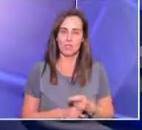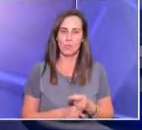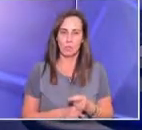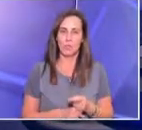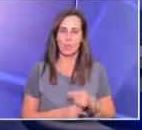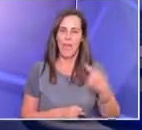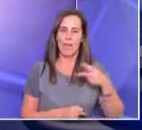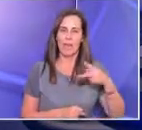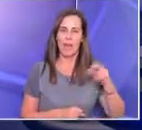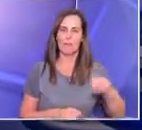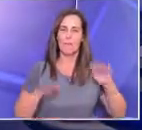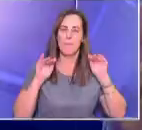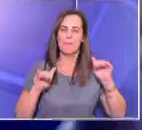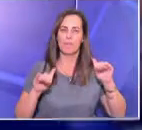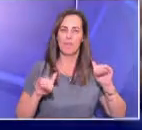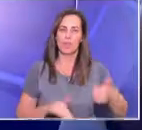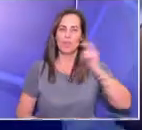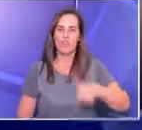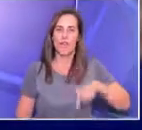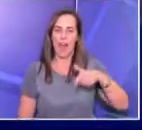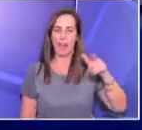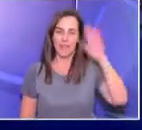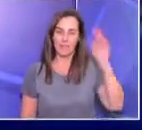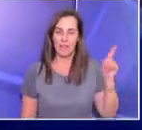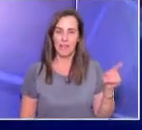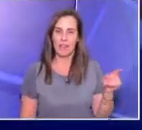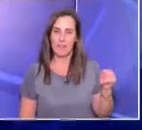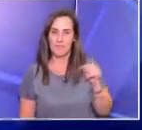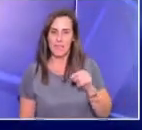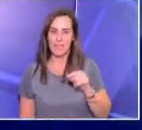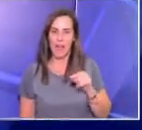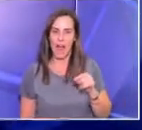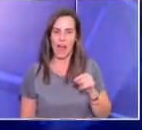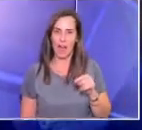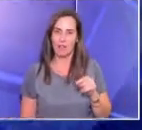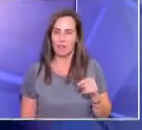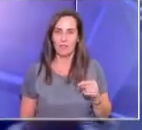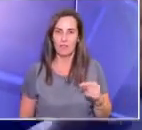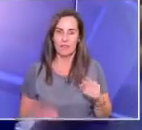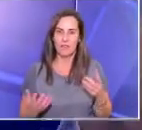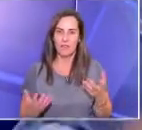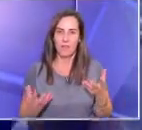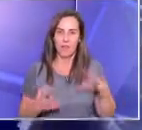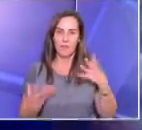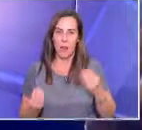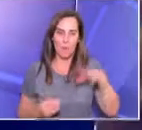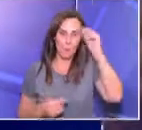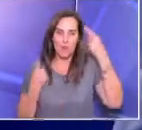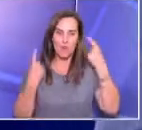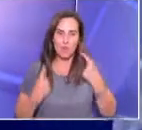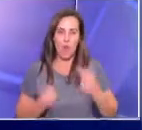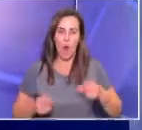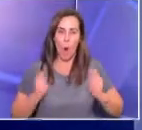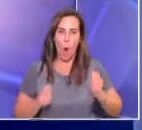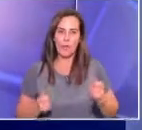רציני. גפני יושב ומברך את עינת קליש, והיא יוצא, היא מגיעה למטה, ועשרות בחורי ישיבה רוקדים,